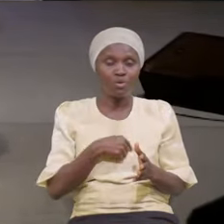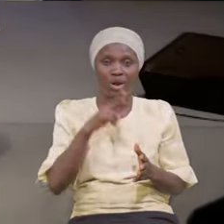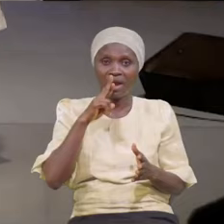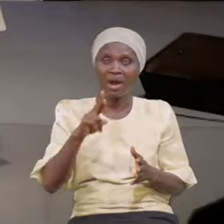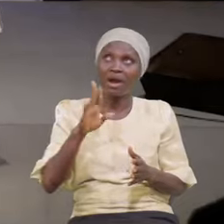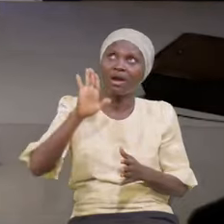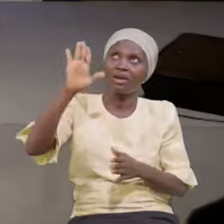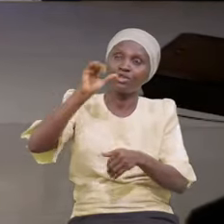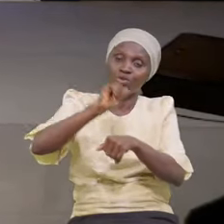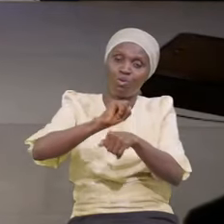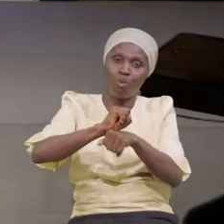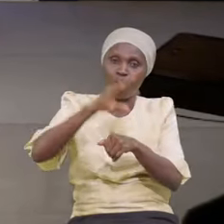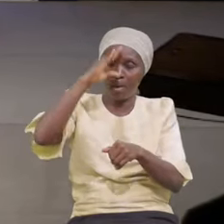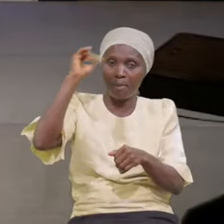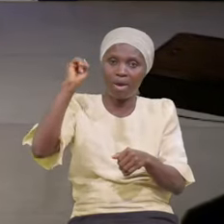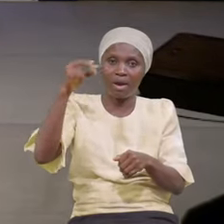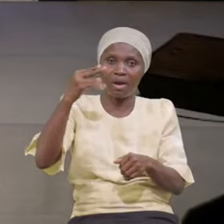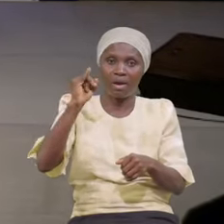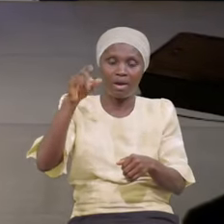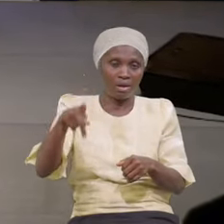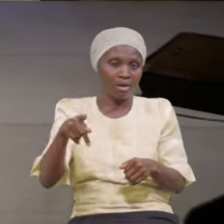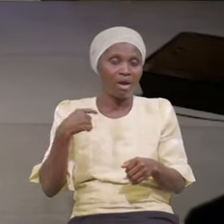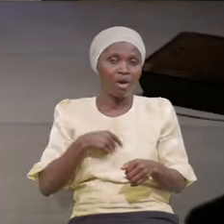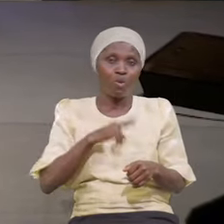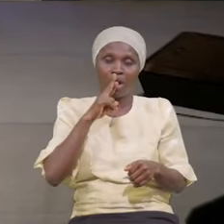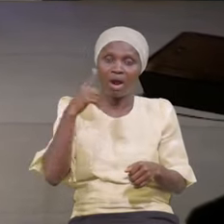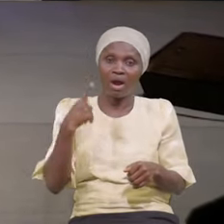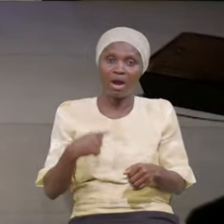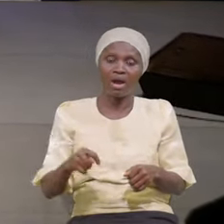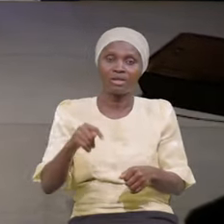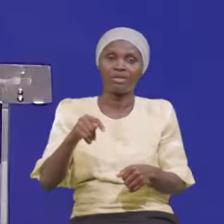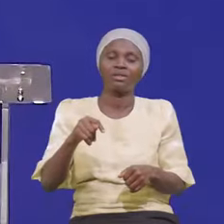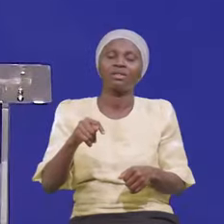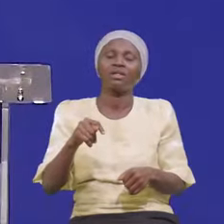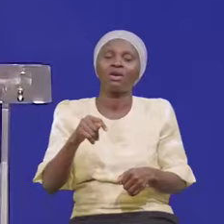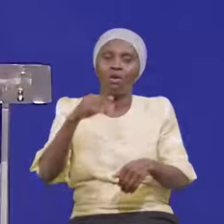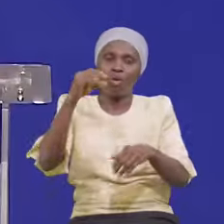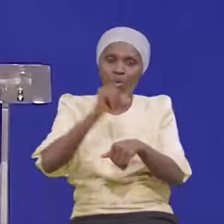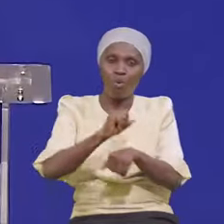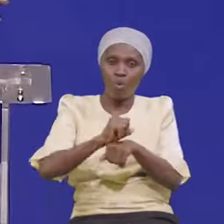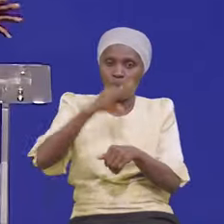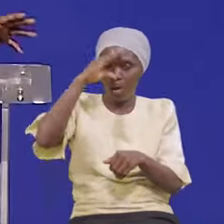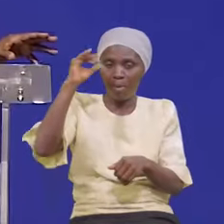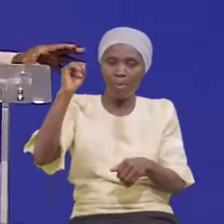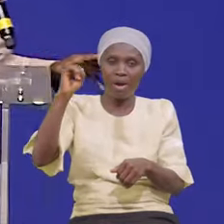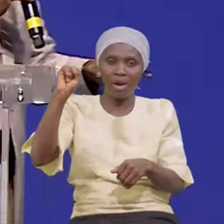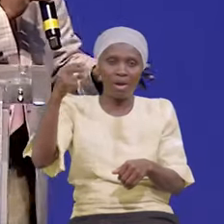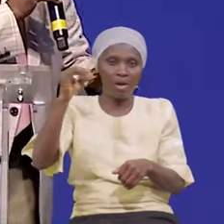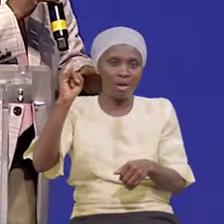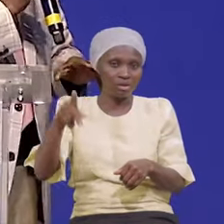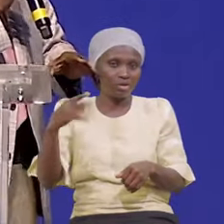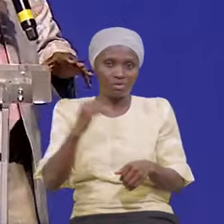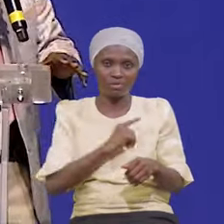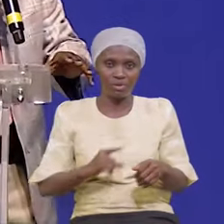workmanship. మనము ఆయన చేతి పని అయి ఉన్నాం. We are the workmanship of the Lord. మనము ప్రభు యొక్క చేతి పని. Our hands